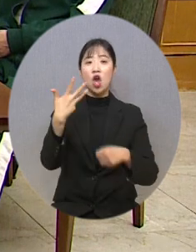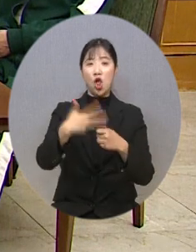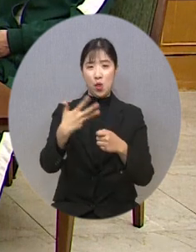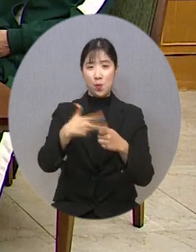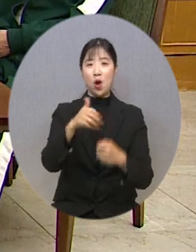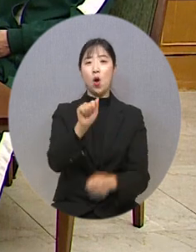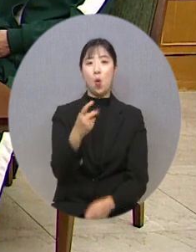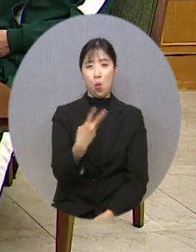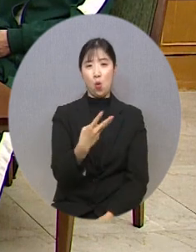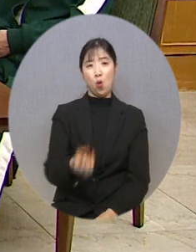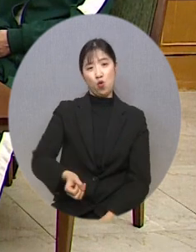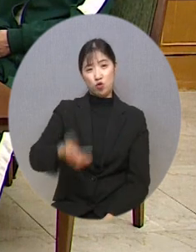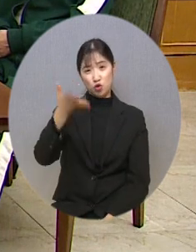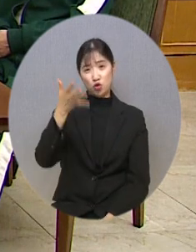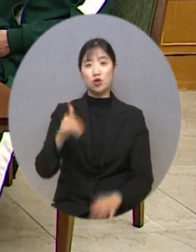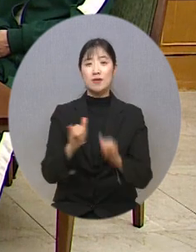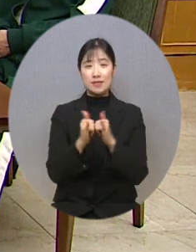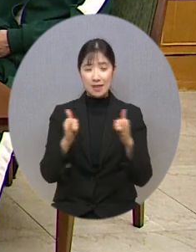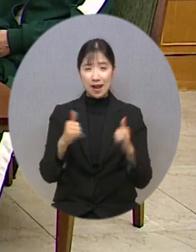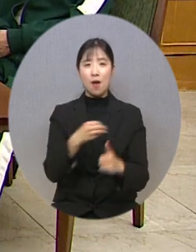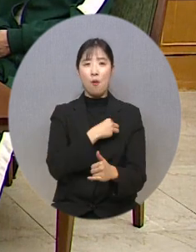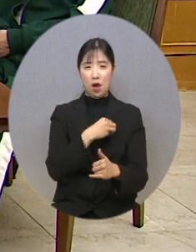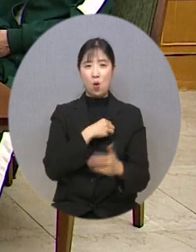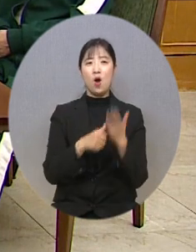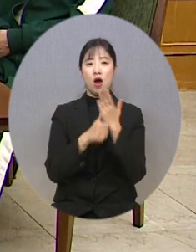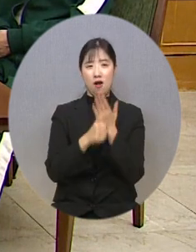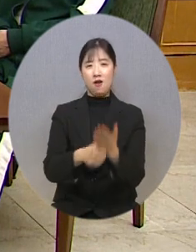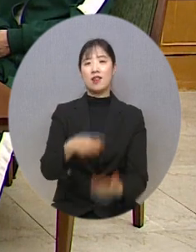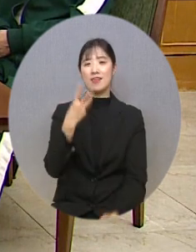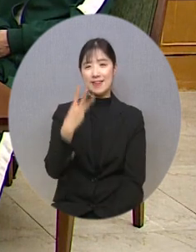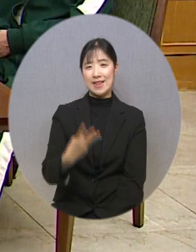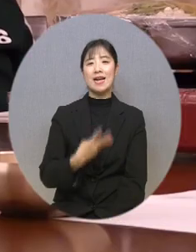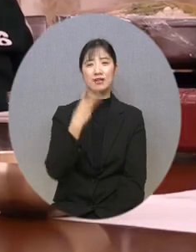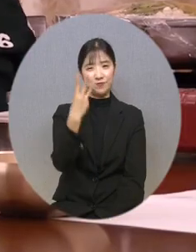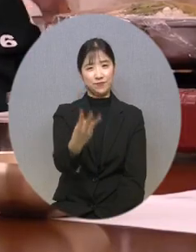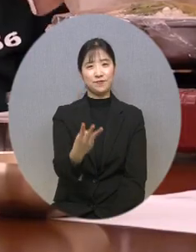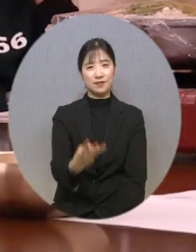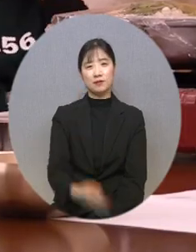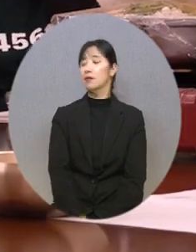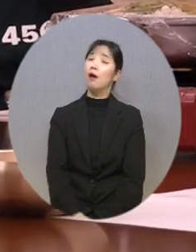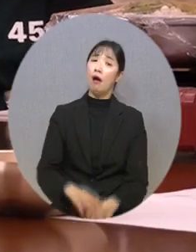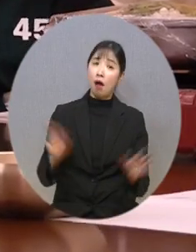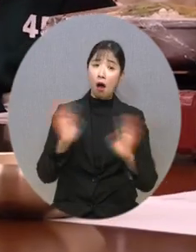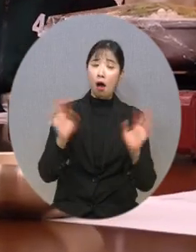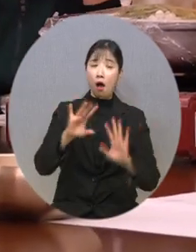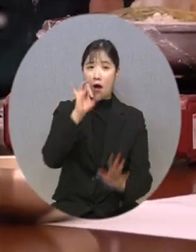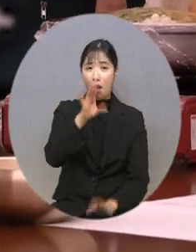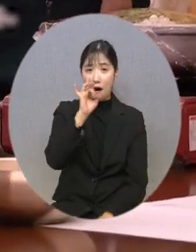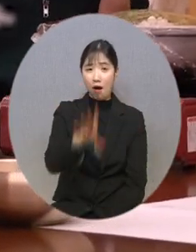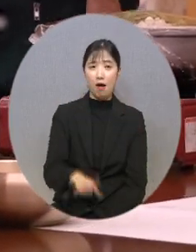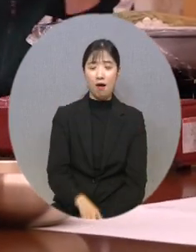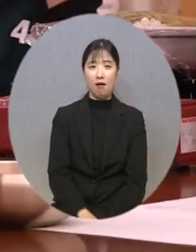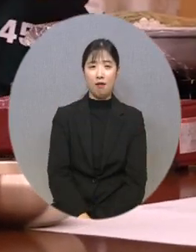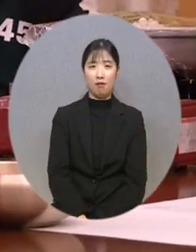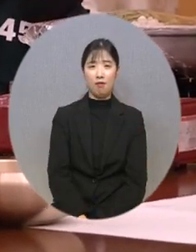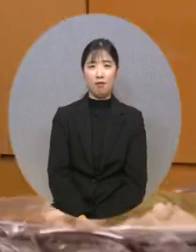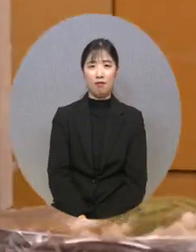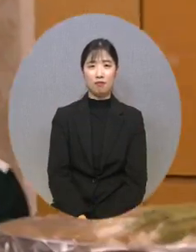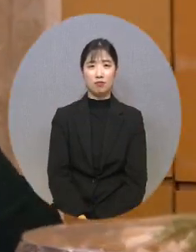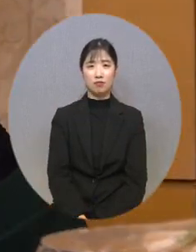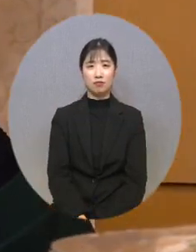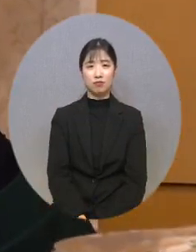홀에 우승한 분에게 회원권을 세 장을 더 드리도록 하겠습니다. 아니요, 아니요. 아니, 그렇게는 안